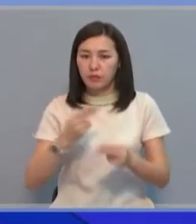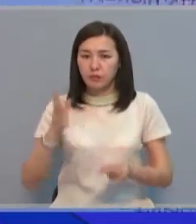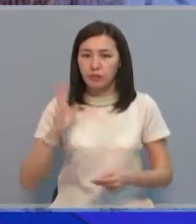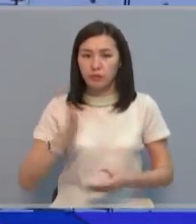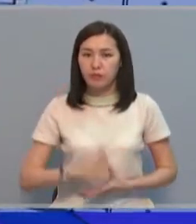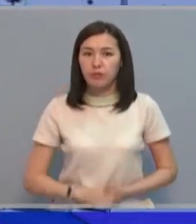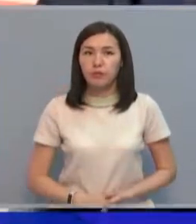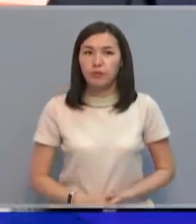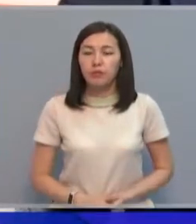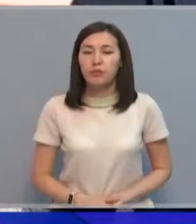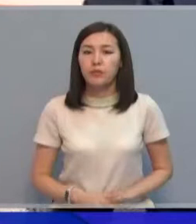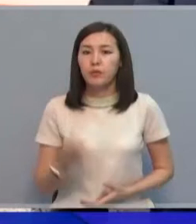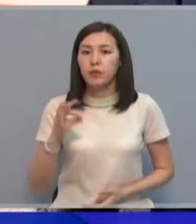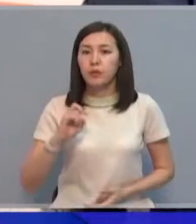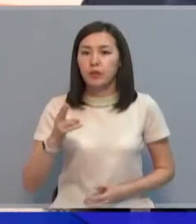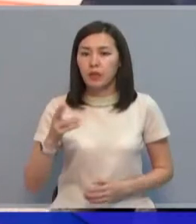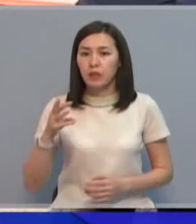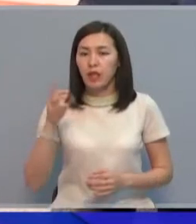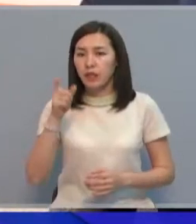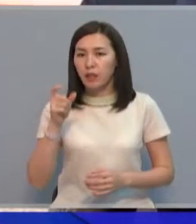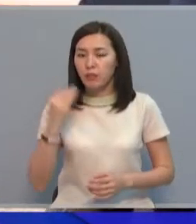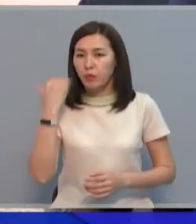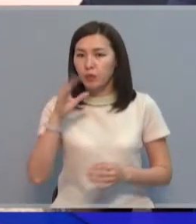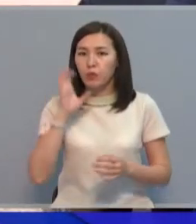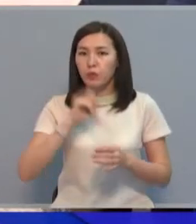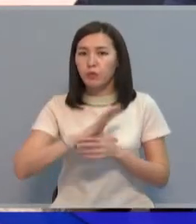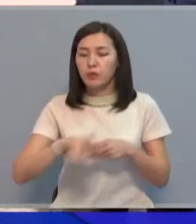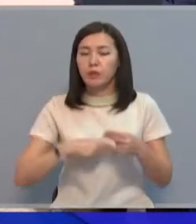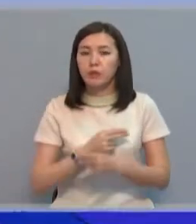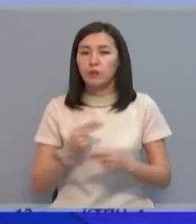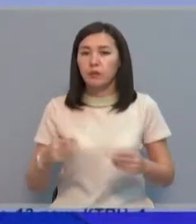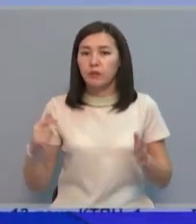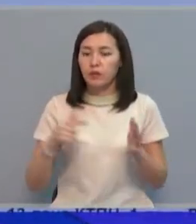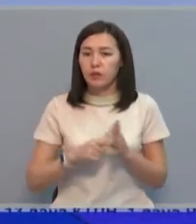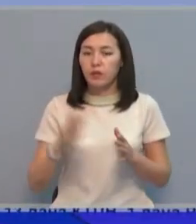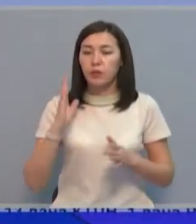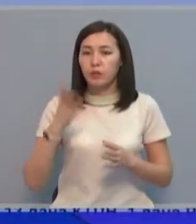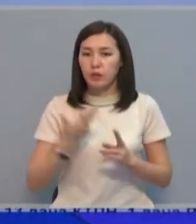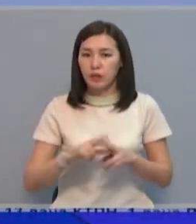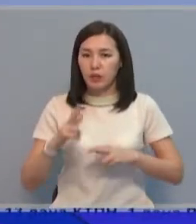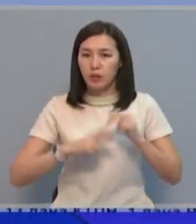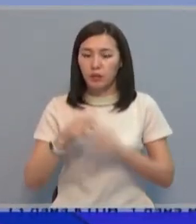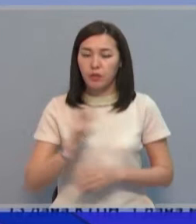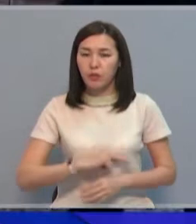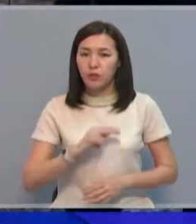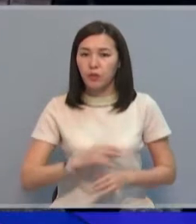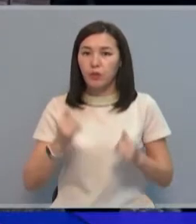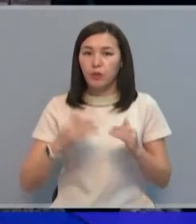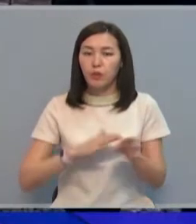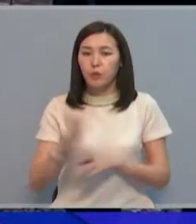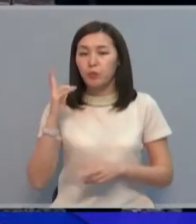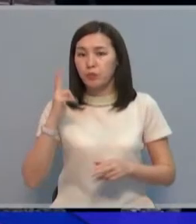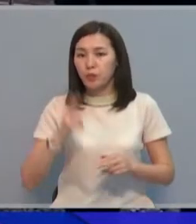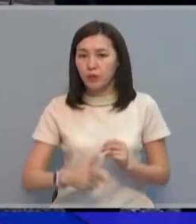болады. Ал Достық шағын ауданының тұрғындарын сапалы ауыз сумен қамтамасыз ету мақсатында жүргізілген құрылыс жұмыстары да бүгінде